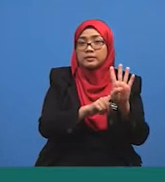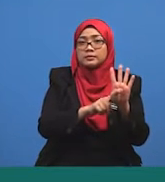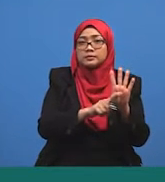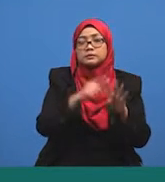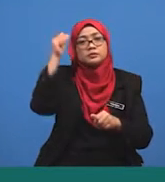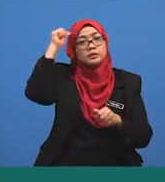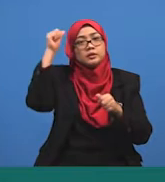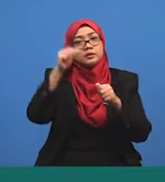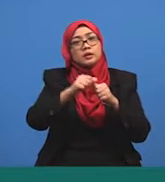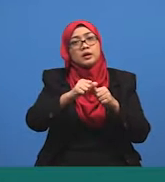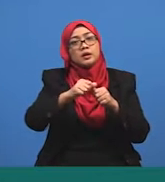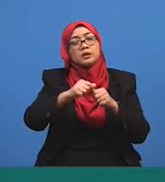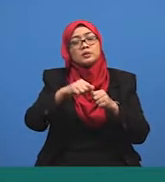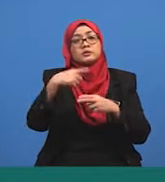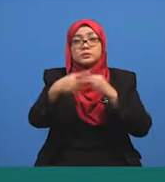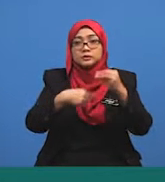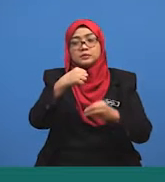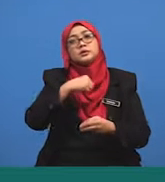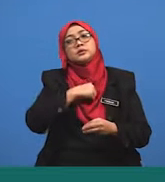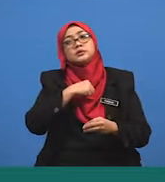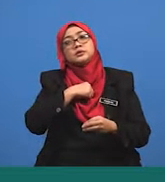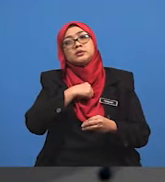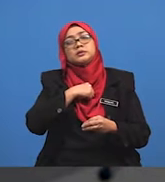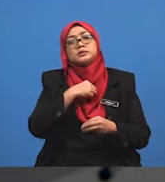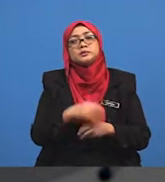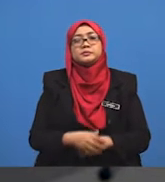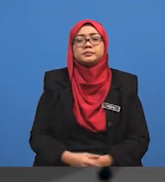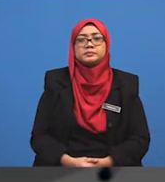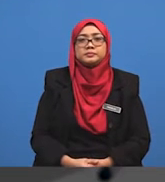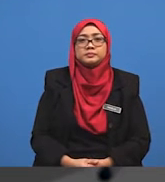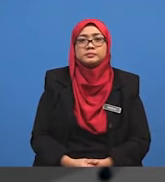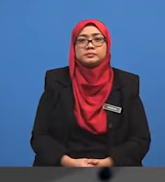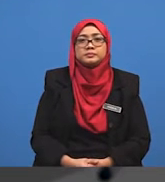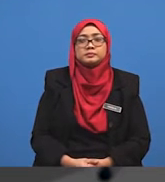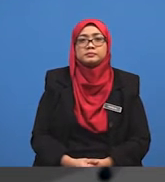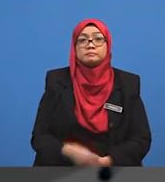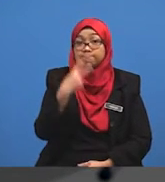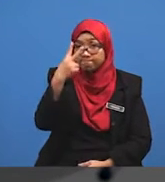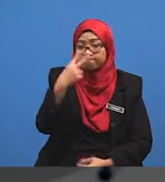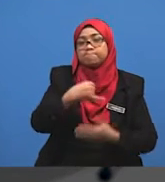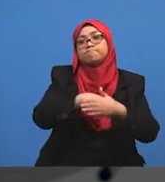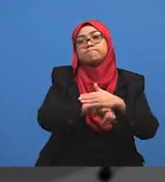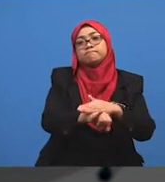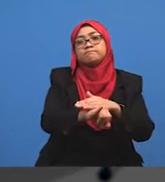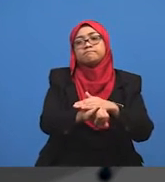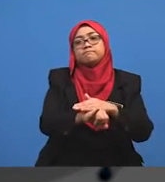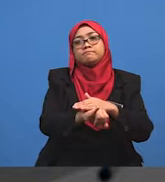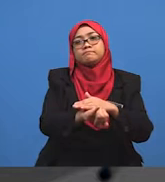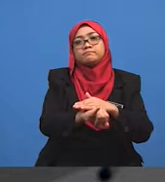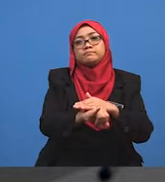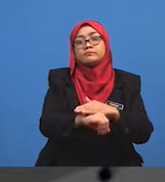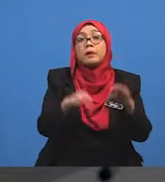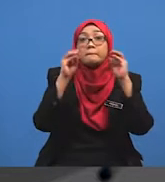mengingati hari pembalasan Allah Subhanahu Wa Taala. Seterusnya, bapa pelajar, kita beralih pula kepada pengajaran